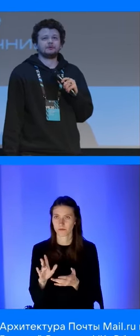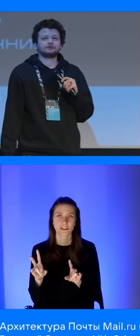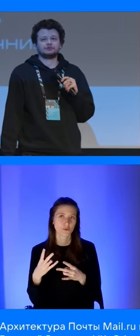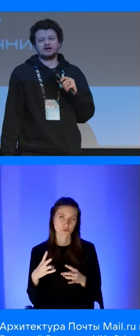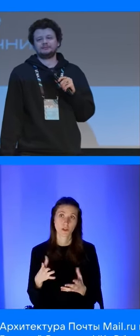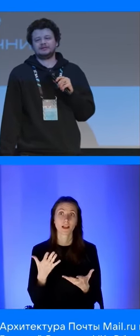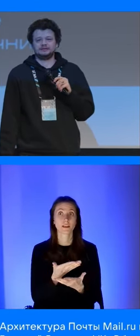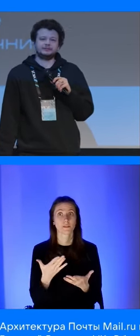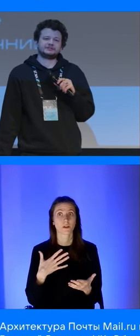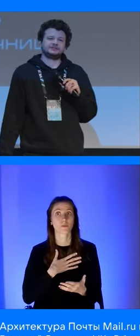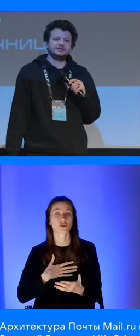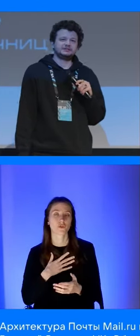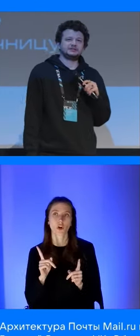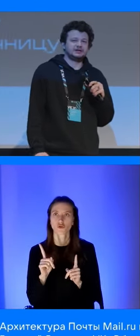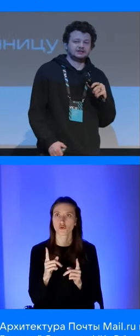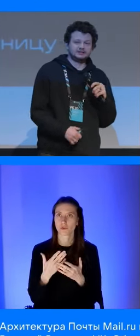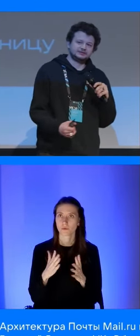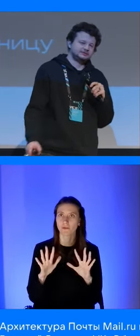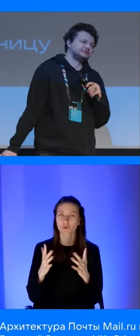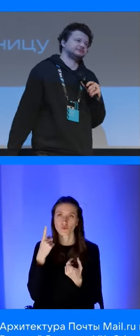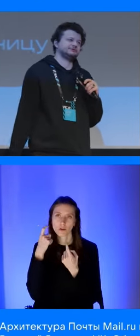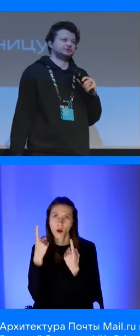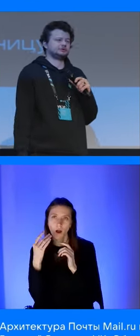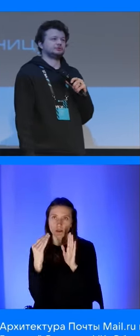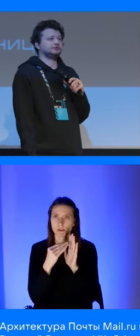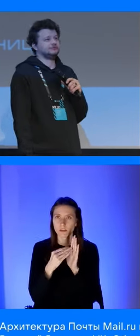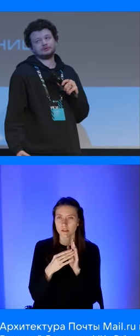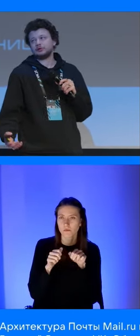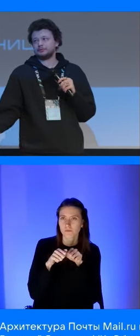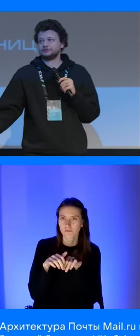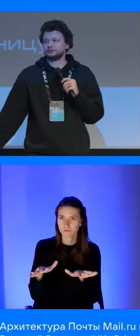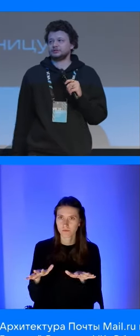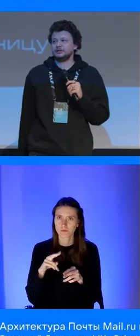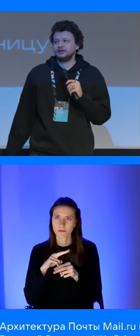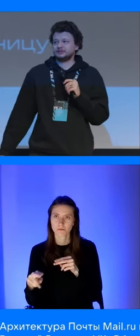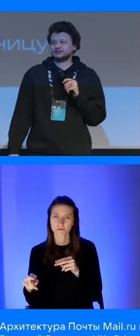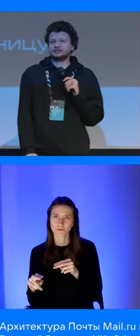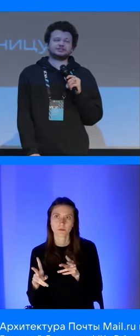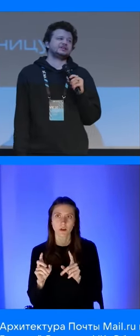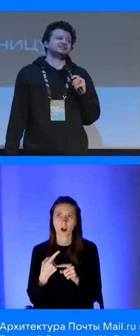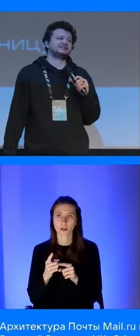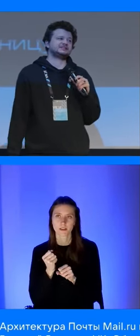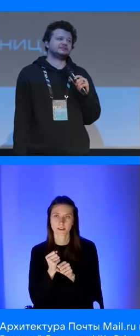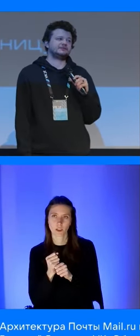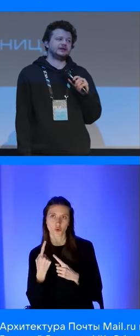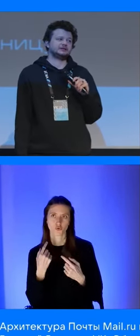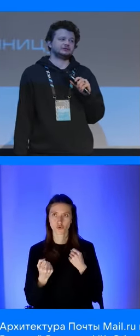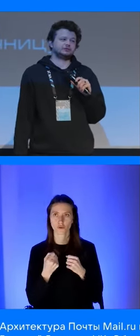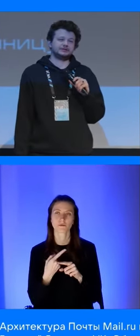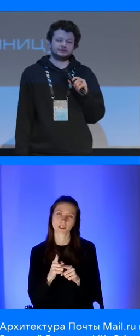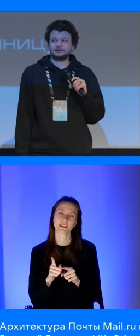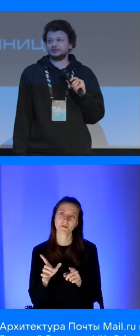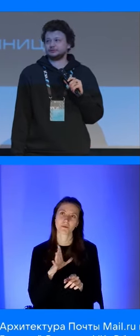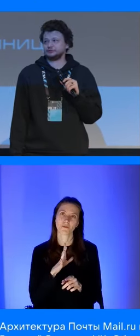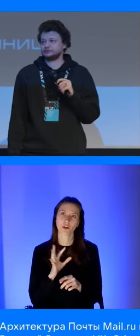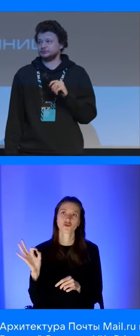вы беспокоитесь, что как бы данные не просочились и как делать вот всю эту отказоустойчивость, local proxy тоже достаточно частый вариант,